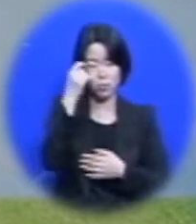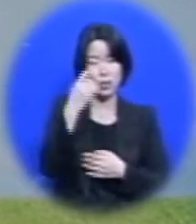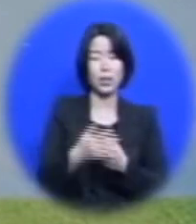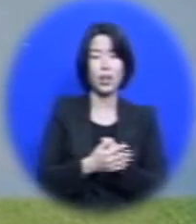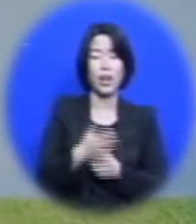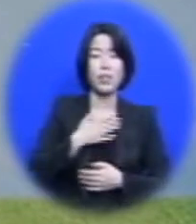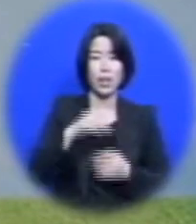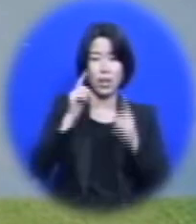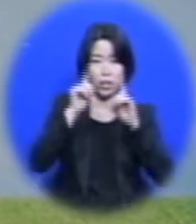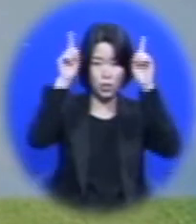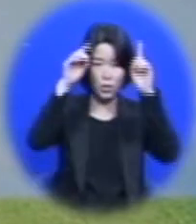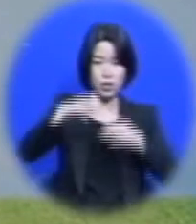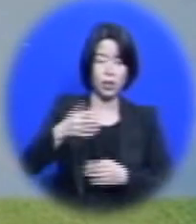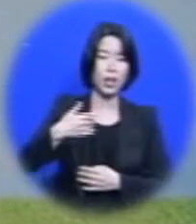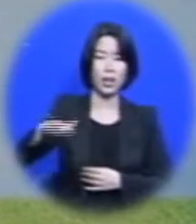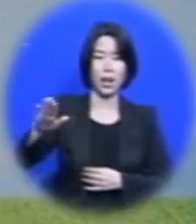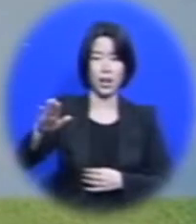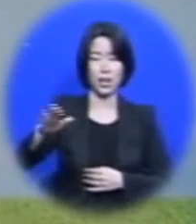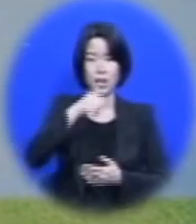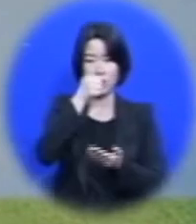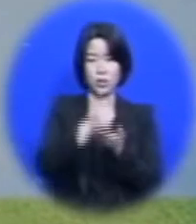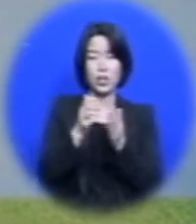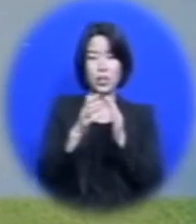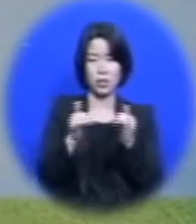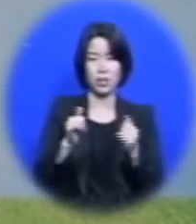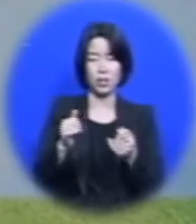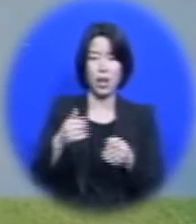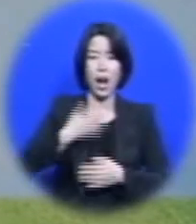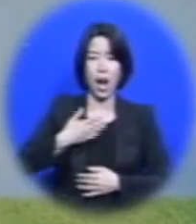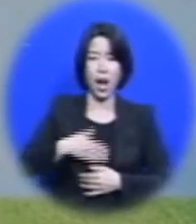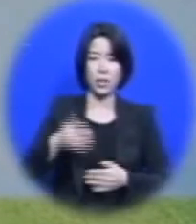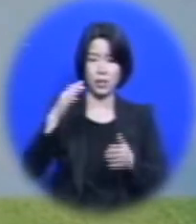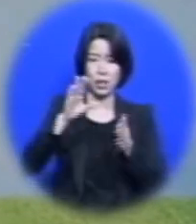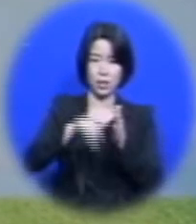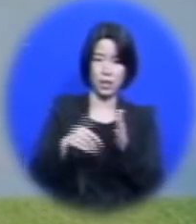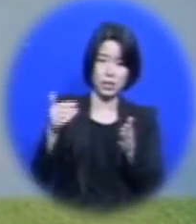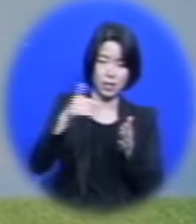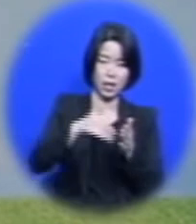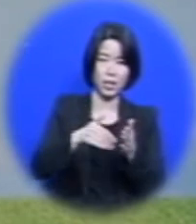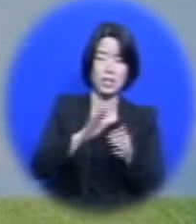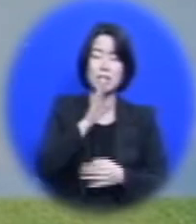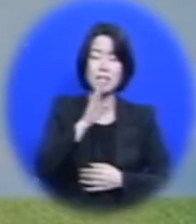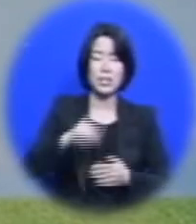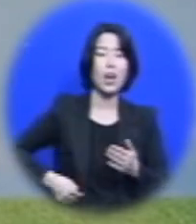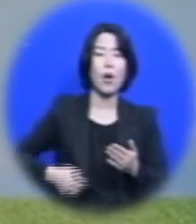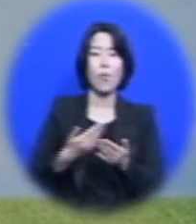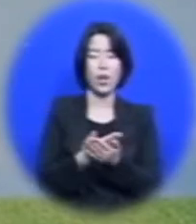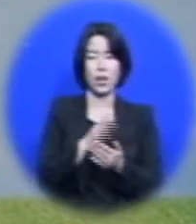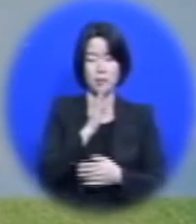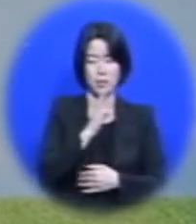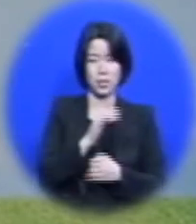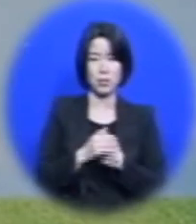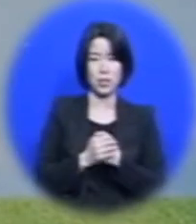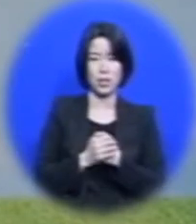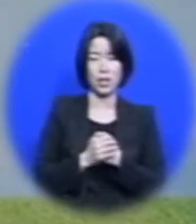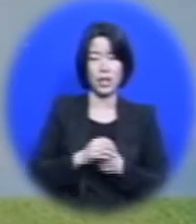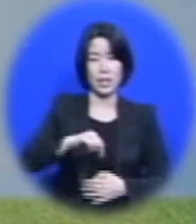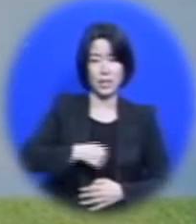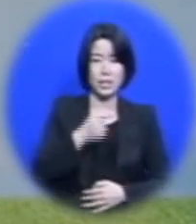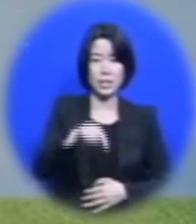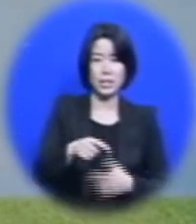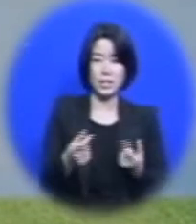내가 지옥에 갈 죄인임을 아는 데까지 가야 진짜 회개한 것입니다. 자신이